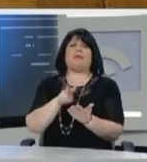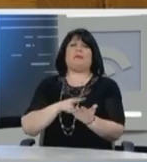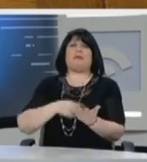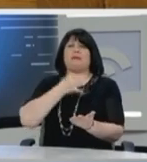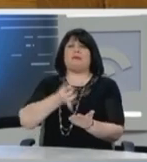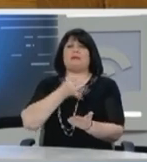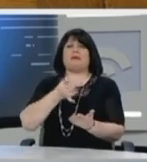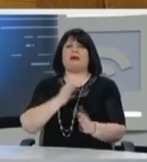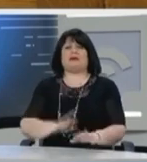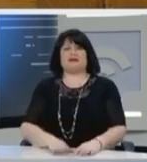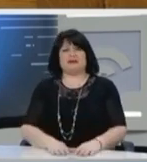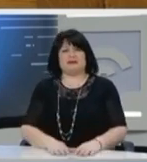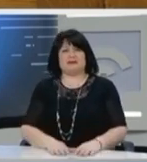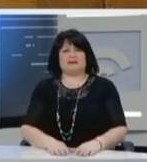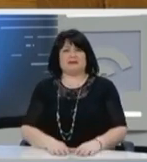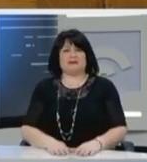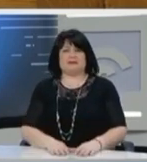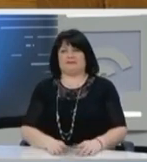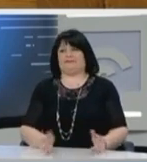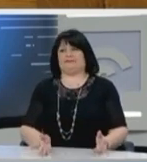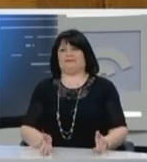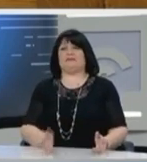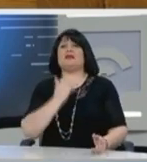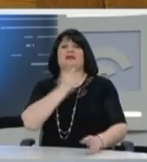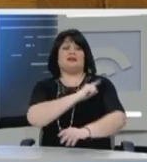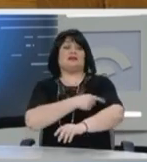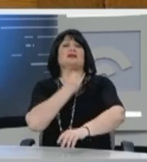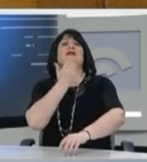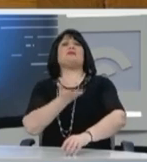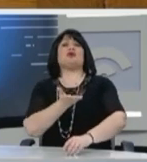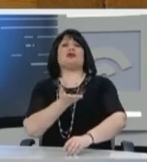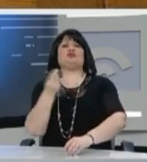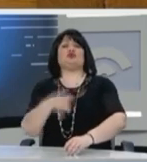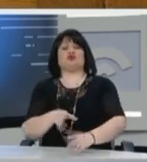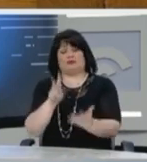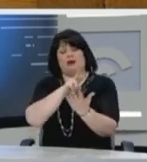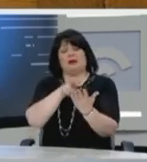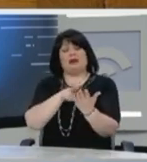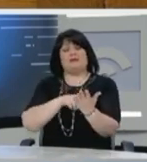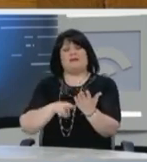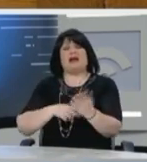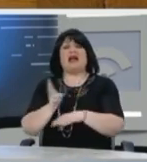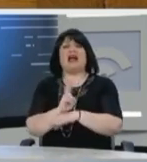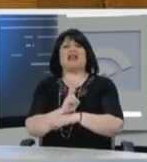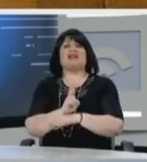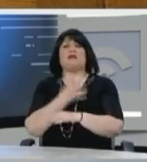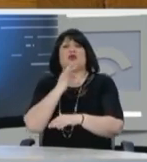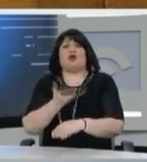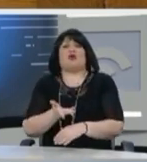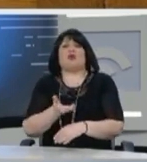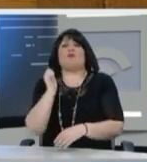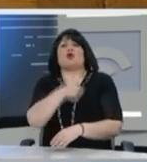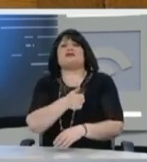ναι. Ή είστε τελείως ανίκανοι να βγάλετε ένα λόγο εδώ στη Βουλή. Όσοι διαβάζετε έγγραφα, γιατί